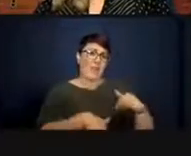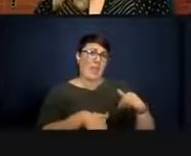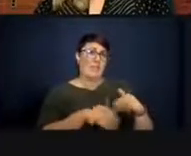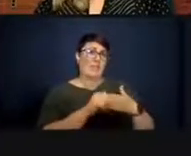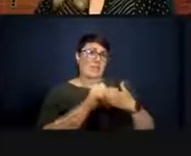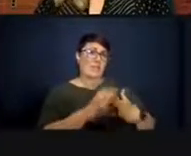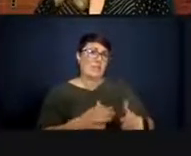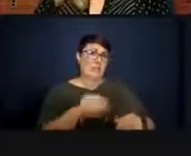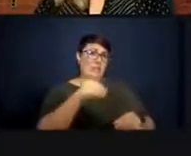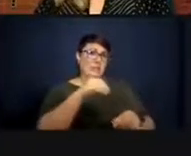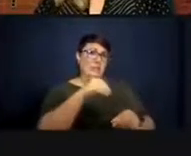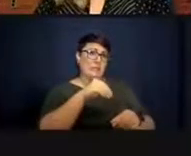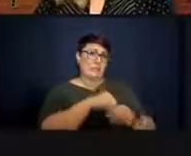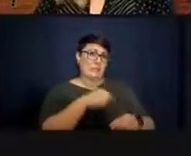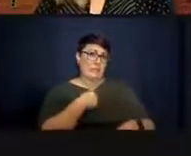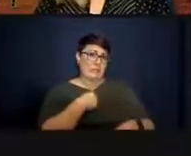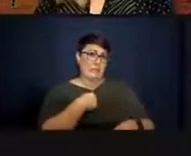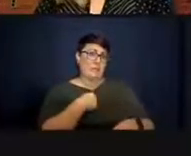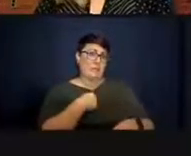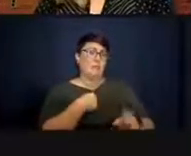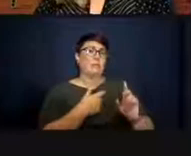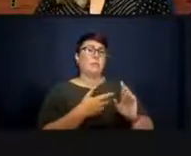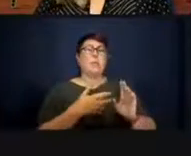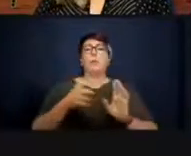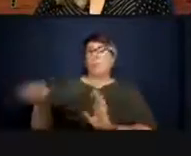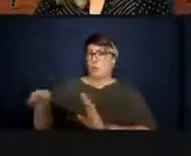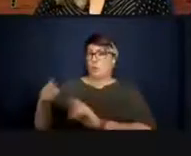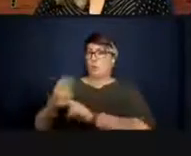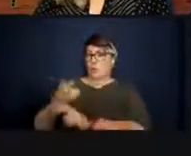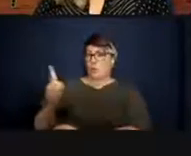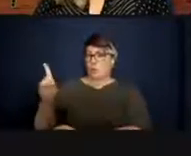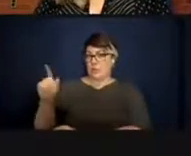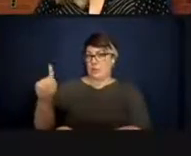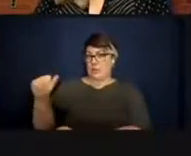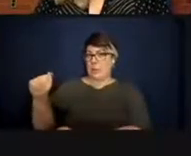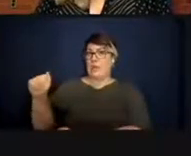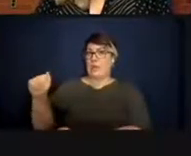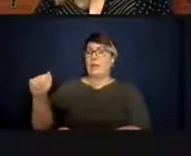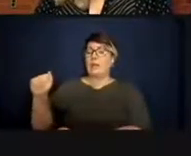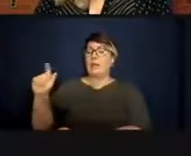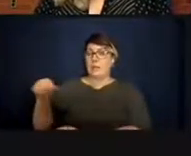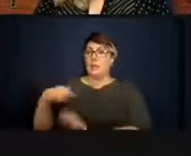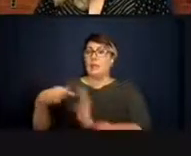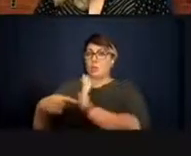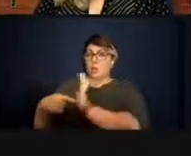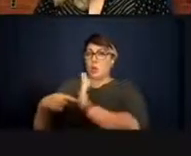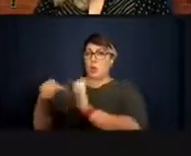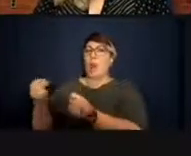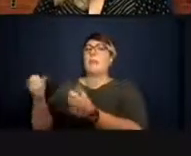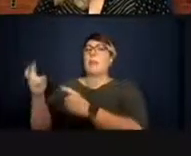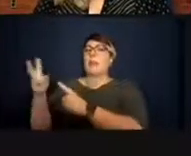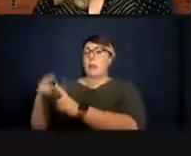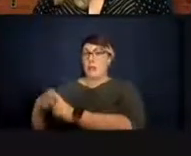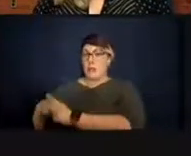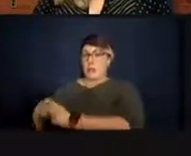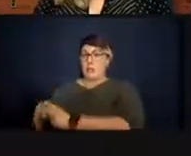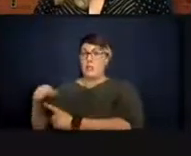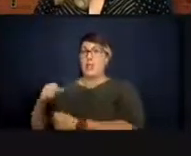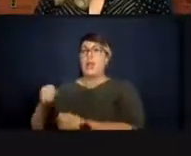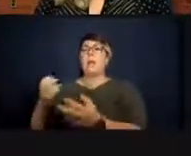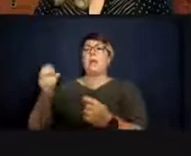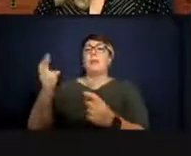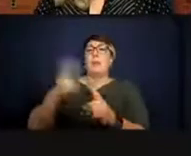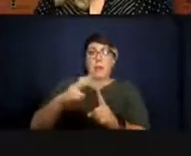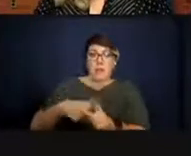Ningependa mdahalo huo uzidishwe. Kwa mara nyingine, hilo litategemea data ambayo tutakuwa